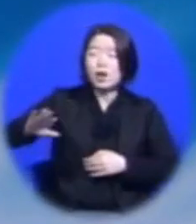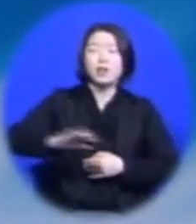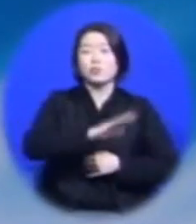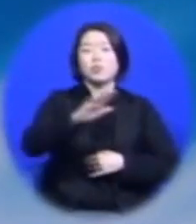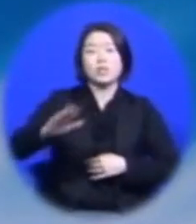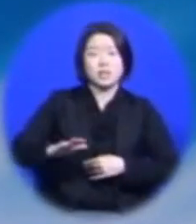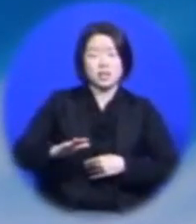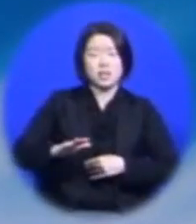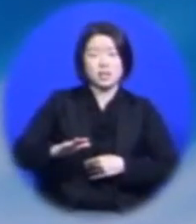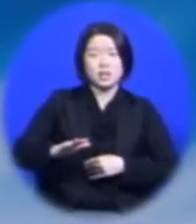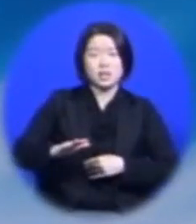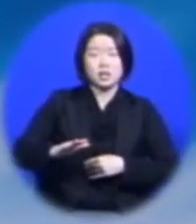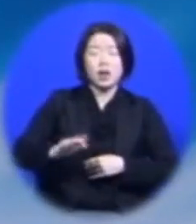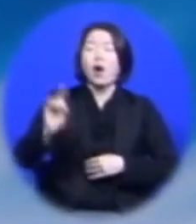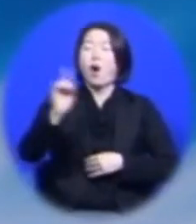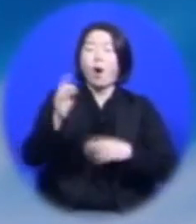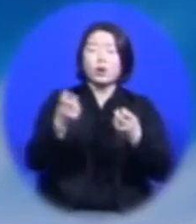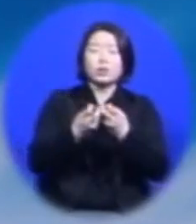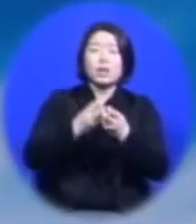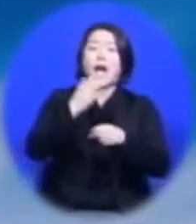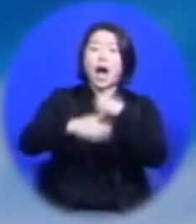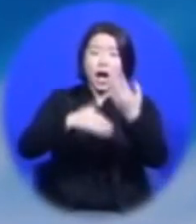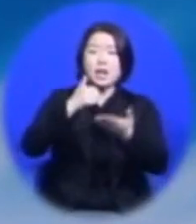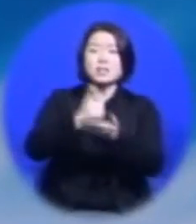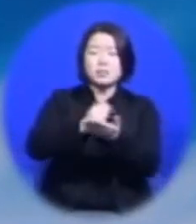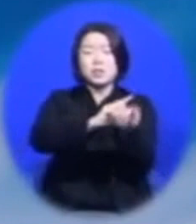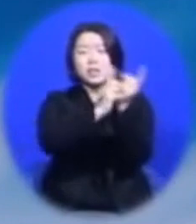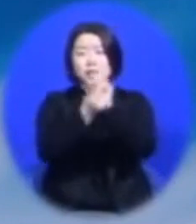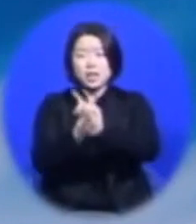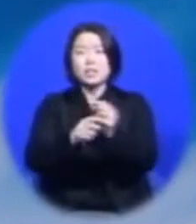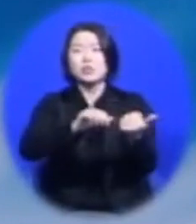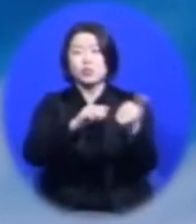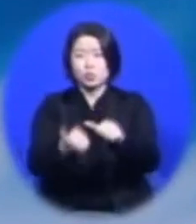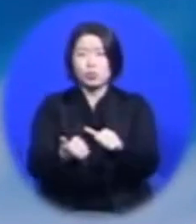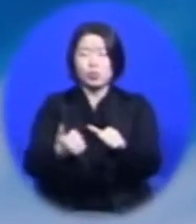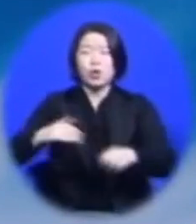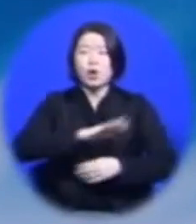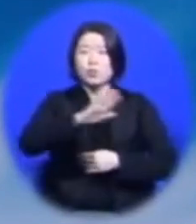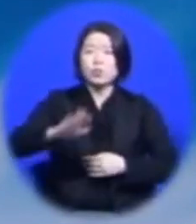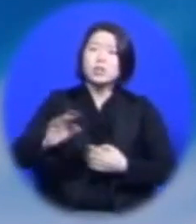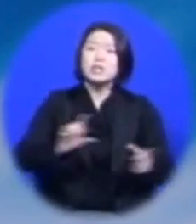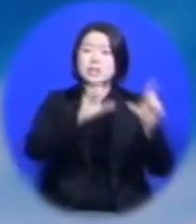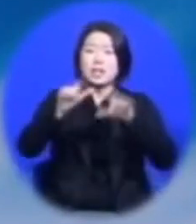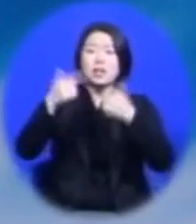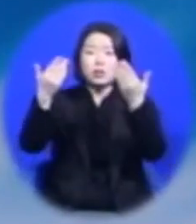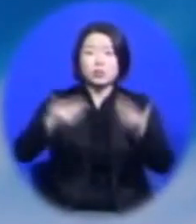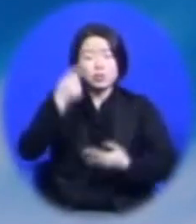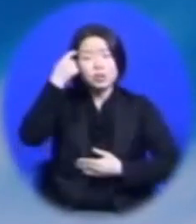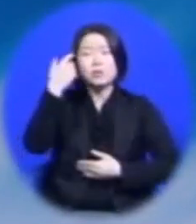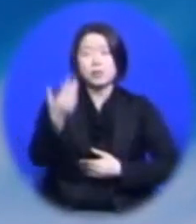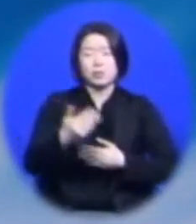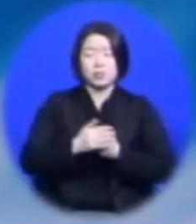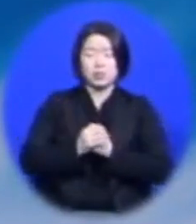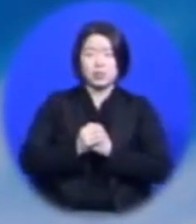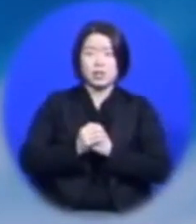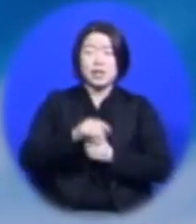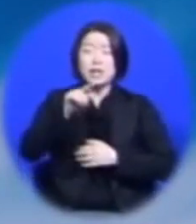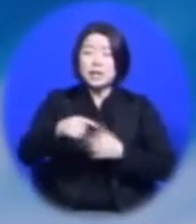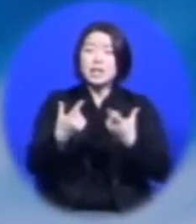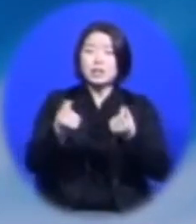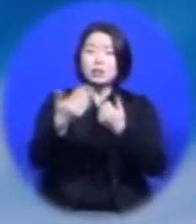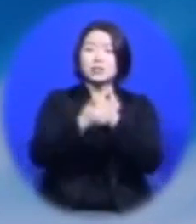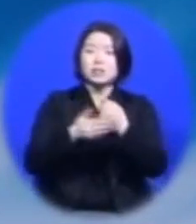우리를 어떻게 하나님이 대신 죽으시고 우리를 살리시냐 말이에요. 이런